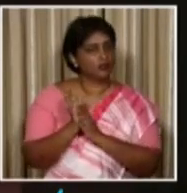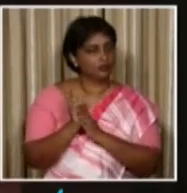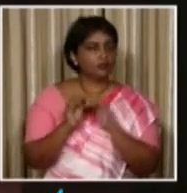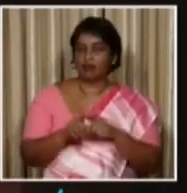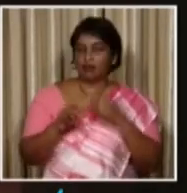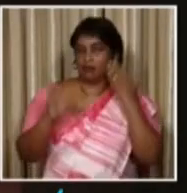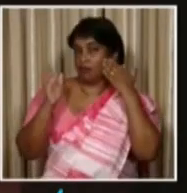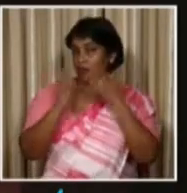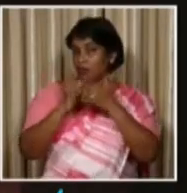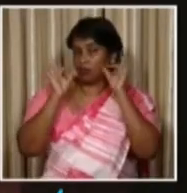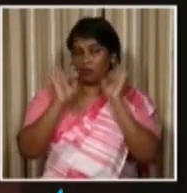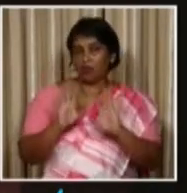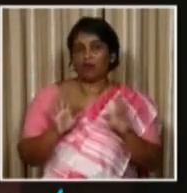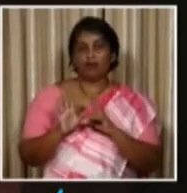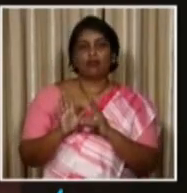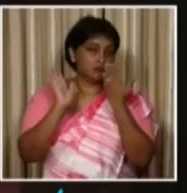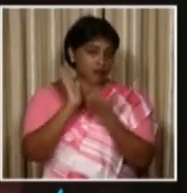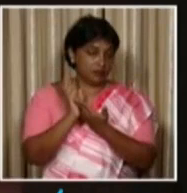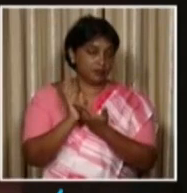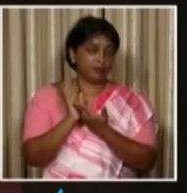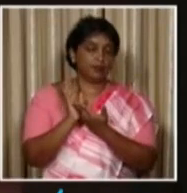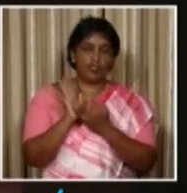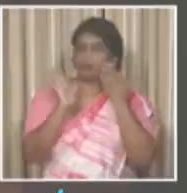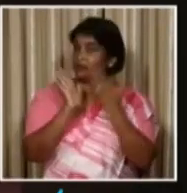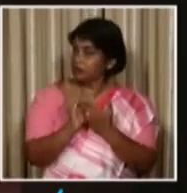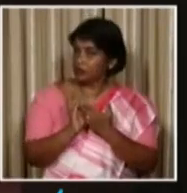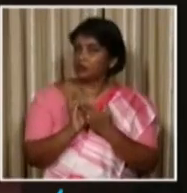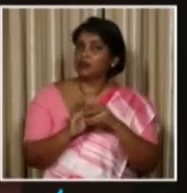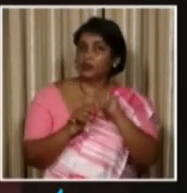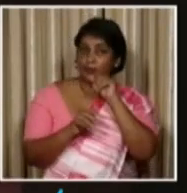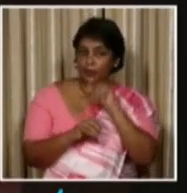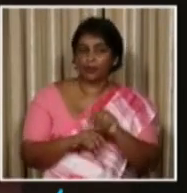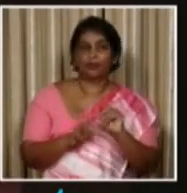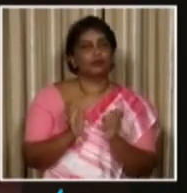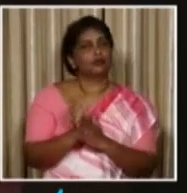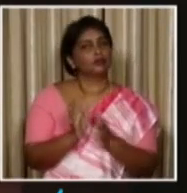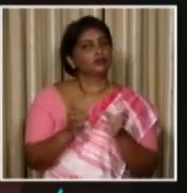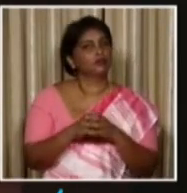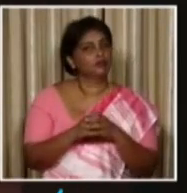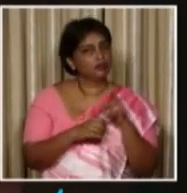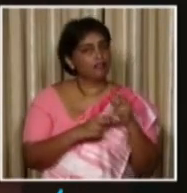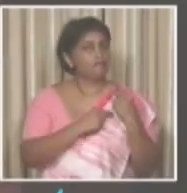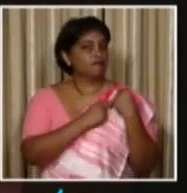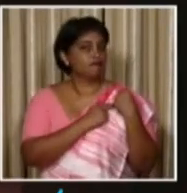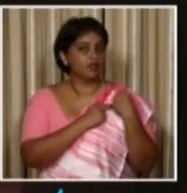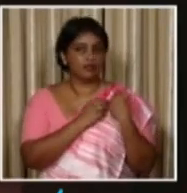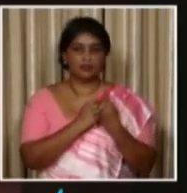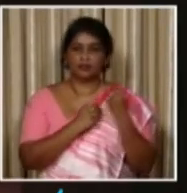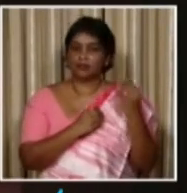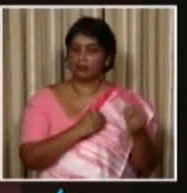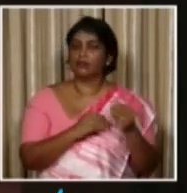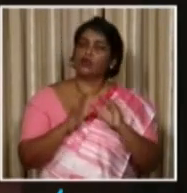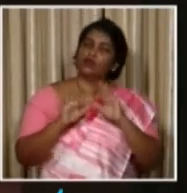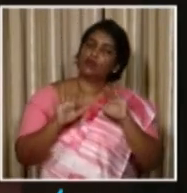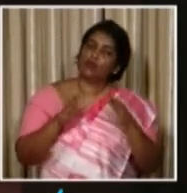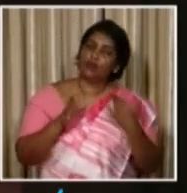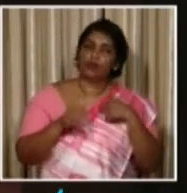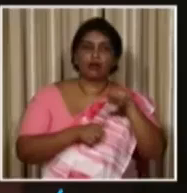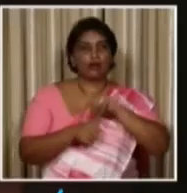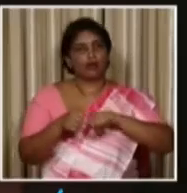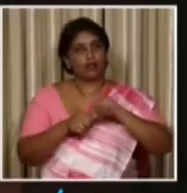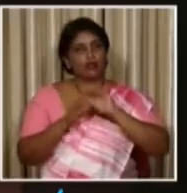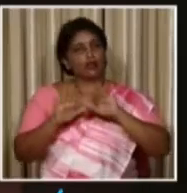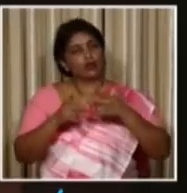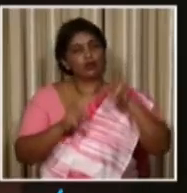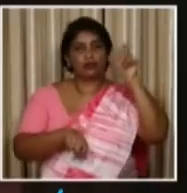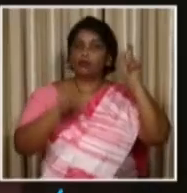pat kerana wa warrant teka kidri pat kerala. Pahediliwa ma komision sabha wata wagki ma poweran wa ona ma ayatane ke ona ma